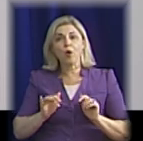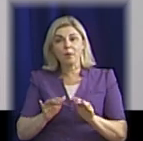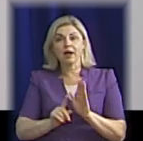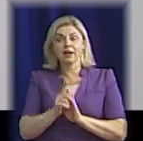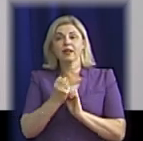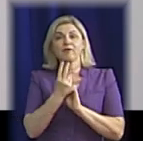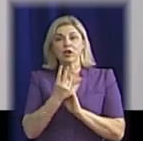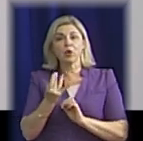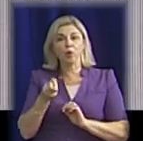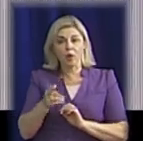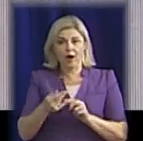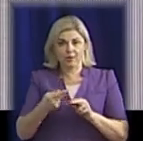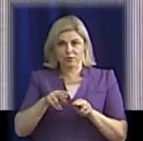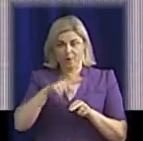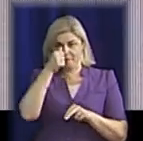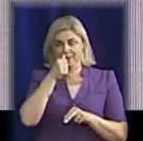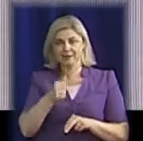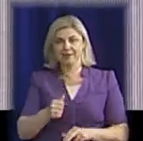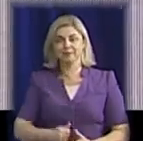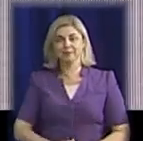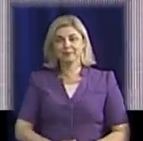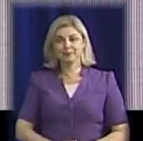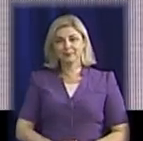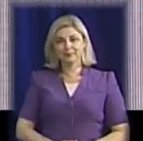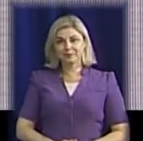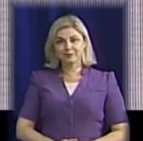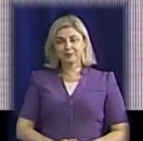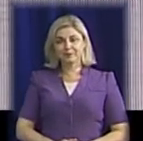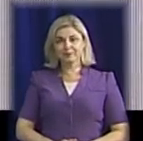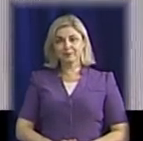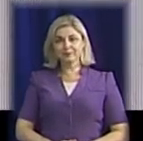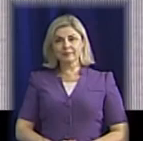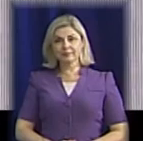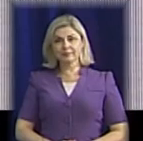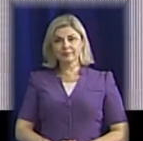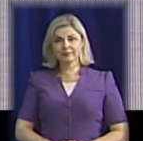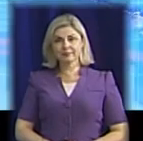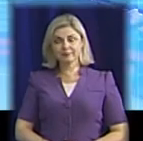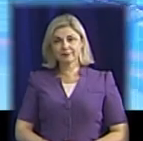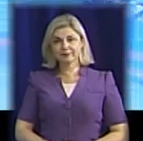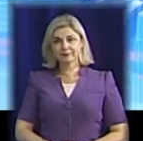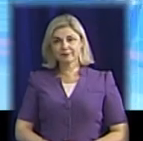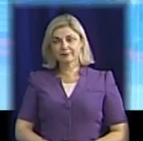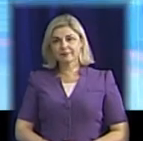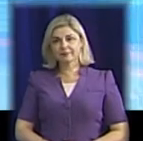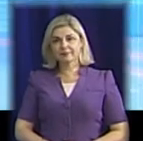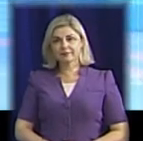12 числа цього ж місяця. Вікторія Чернявська, Юлія Кускова, телевізійні новини Миколаївщини.